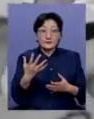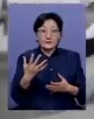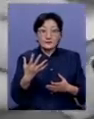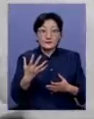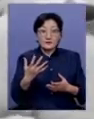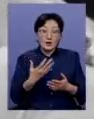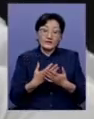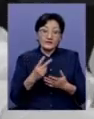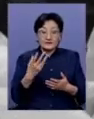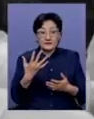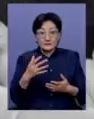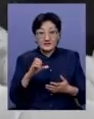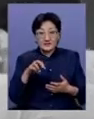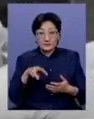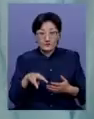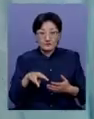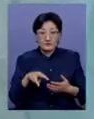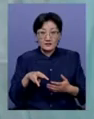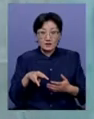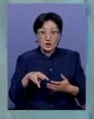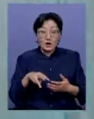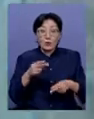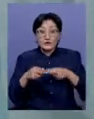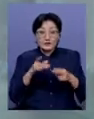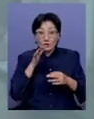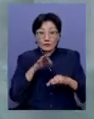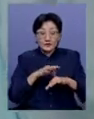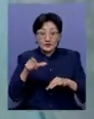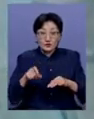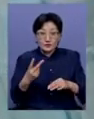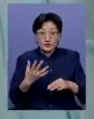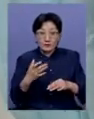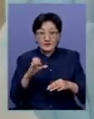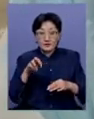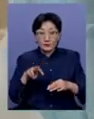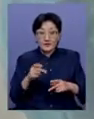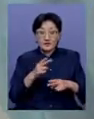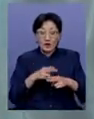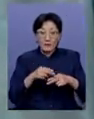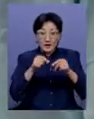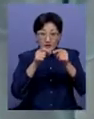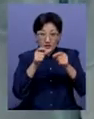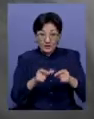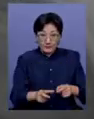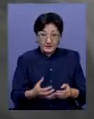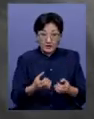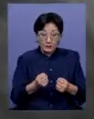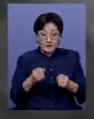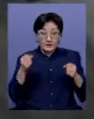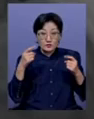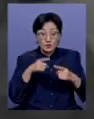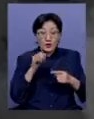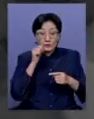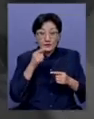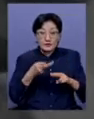25 сантиметров. Да, 25 сантиметров. Ота кезінде науқастан 25 сантиметрлік арматура алынды. Кейін белгілі болғандай, ер